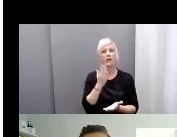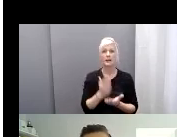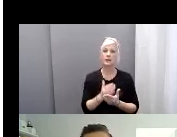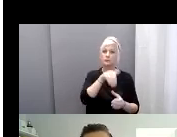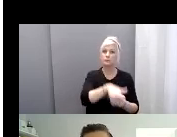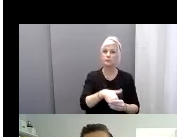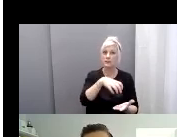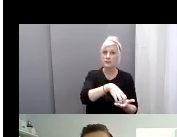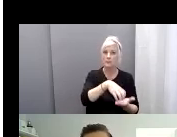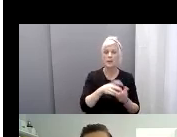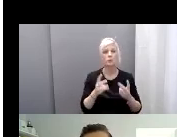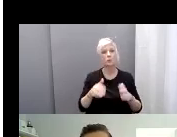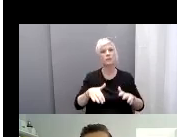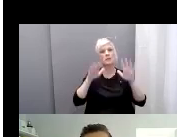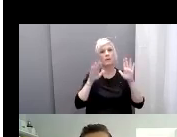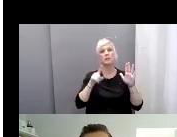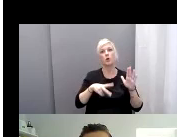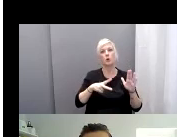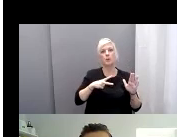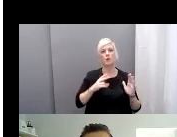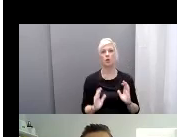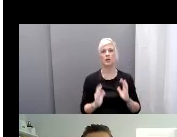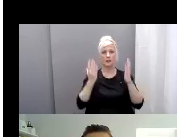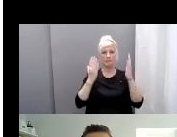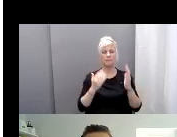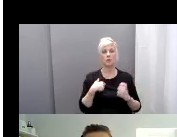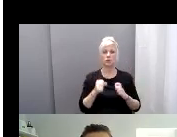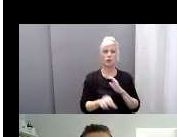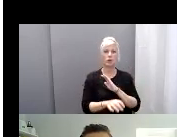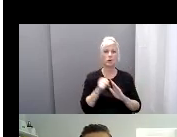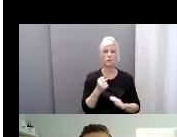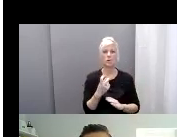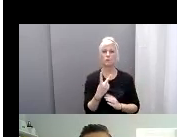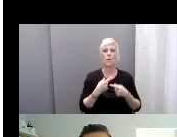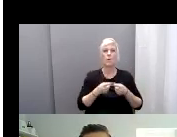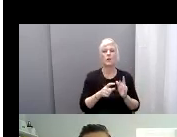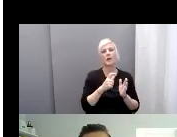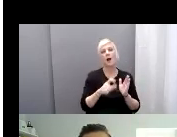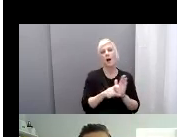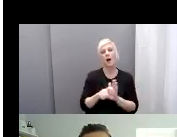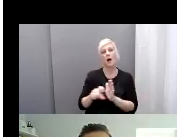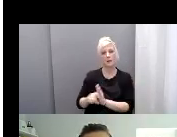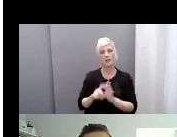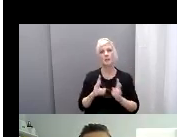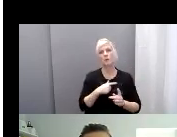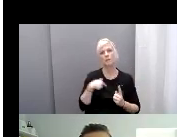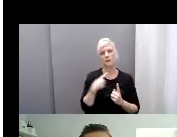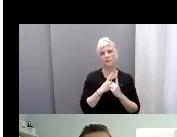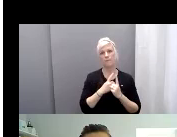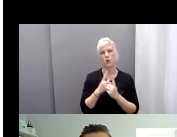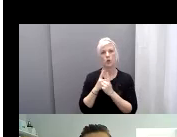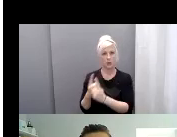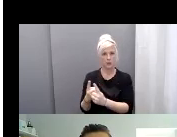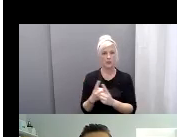för privatlivet. Men jag ska lyfta fram två artiklar som vi arbetar specifikt utifrån. Den första är